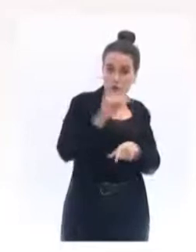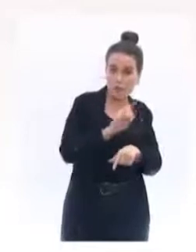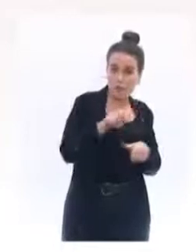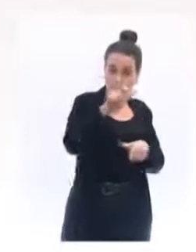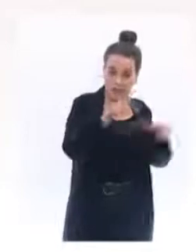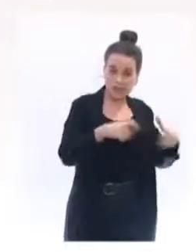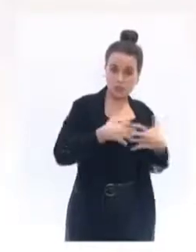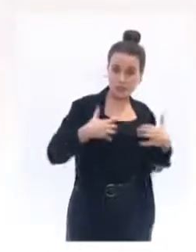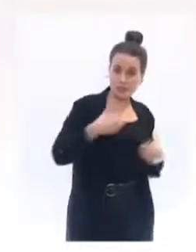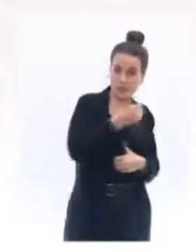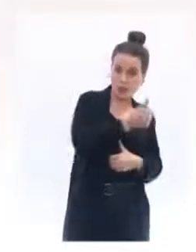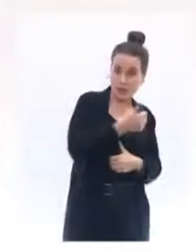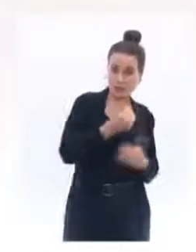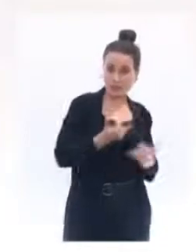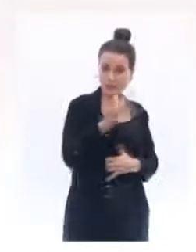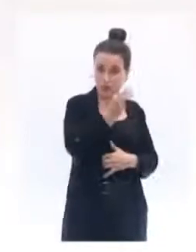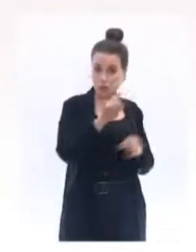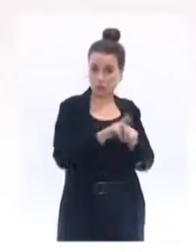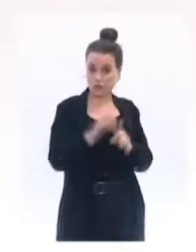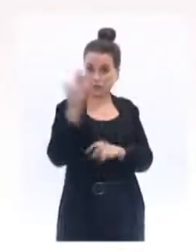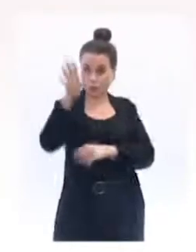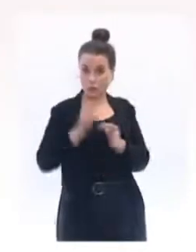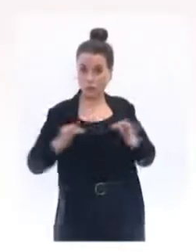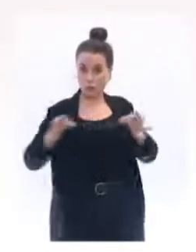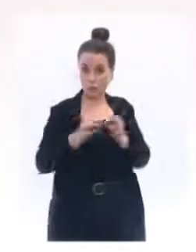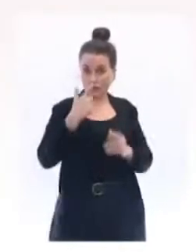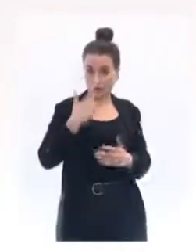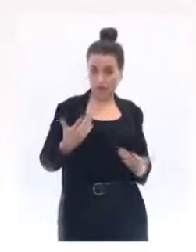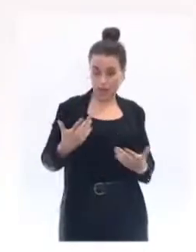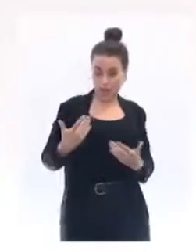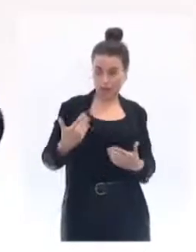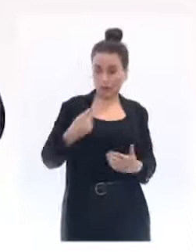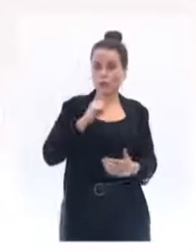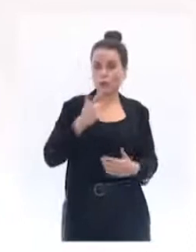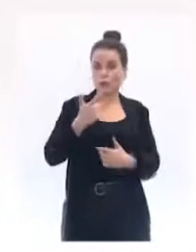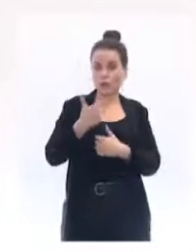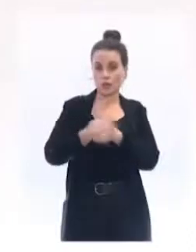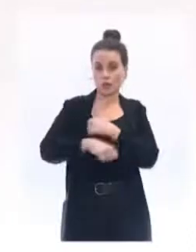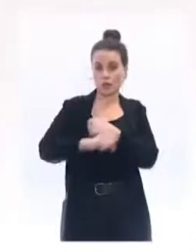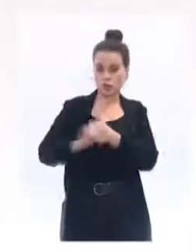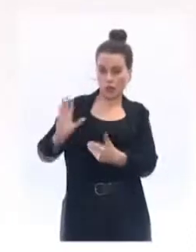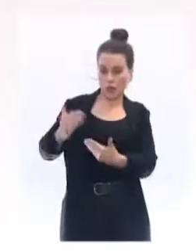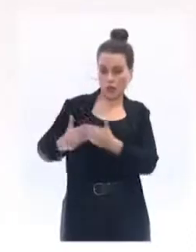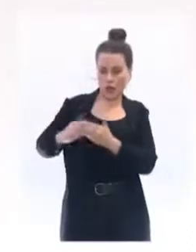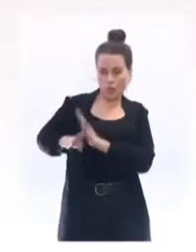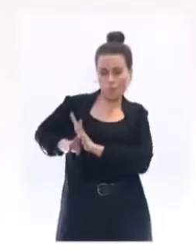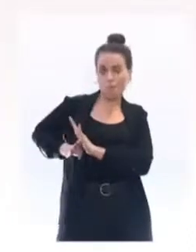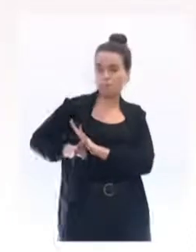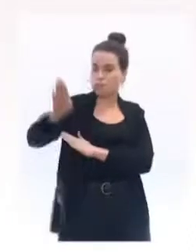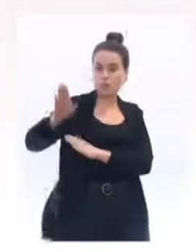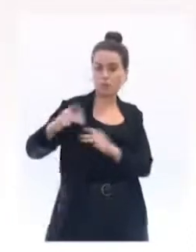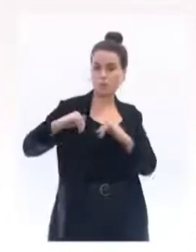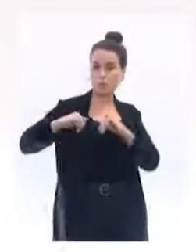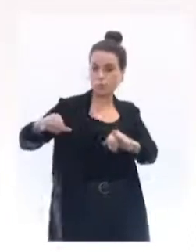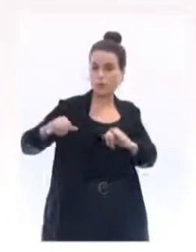ailleurs c'est sa subite accélération dans les quinze derniers jours sans doute nous distille en